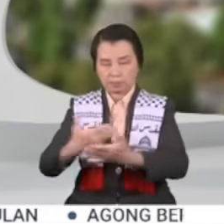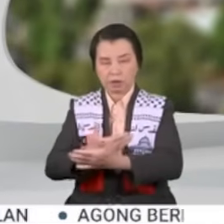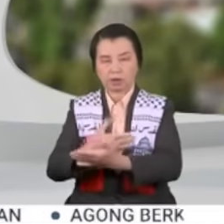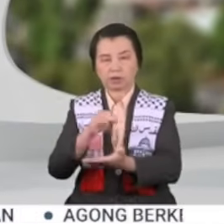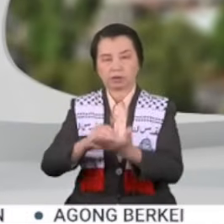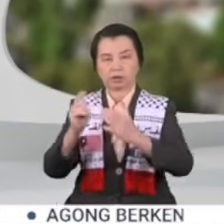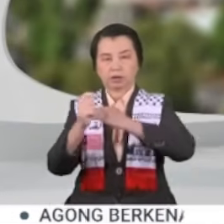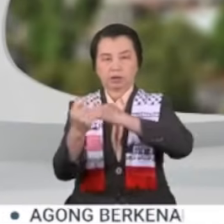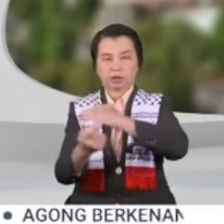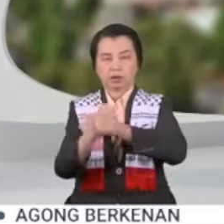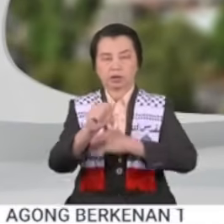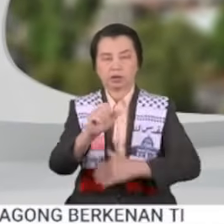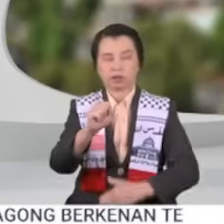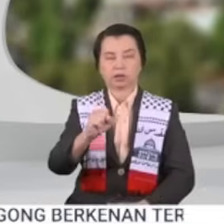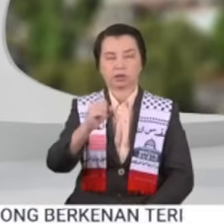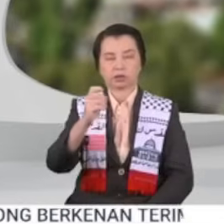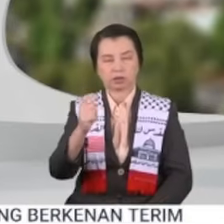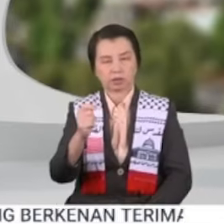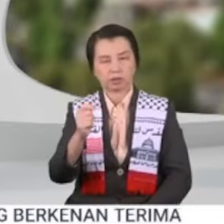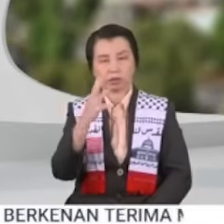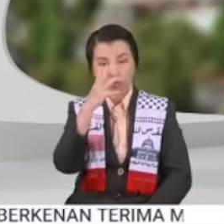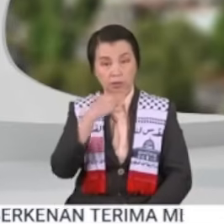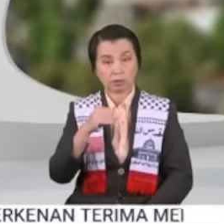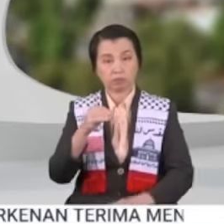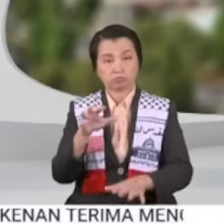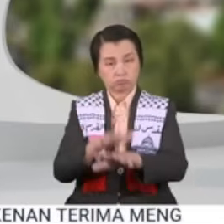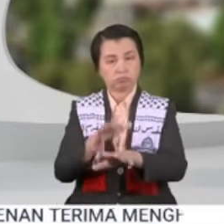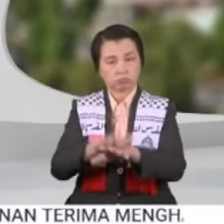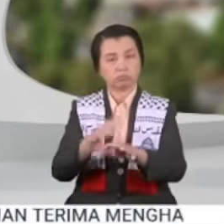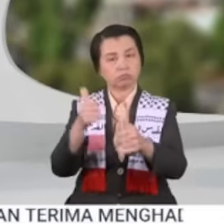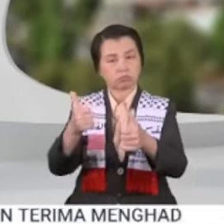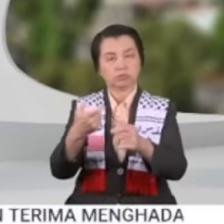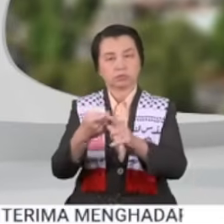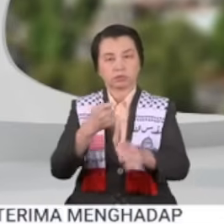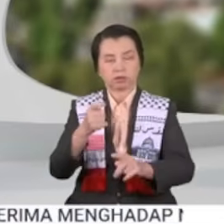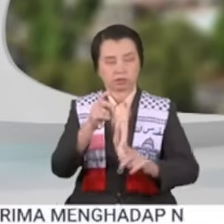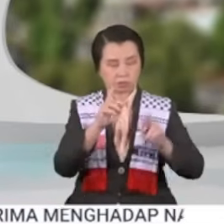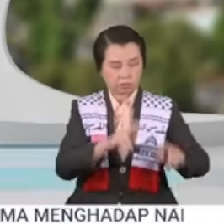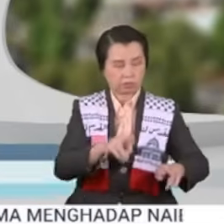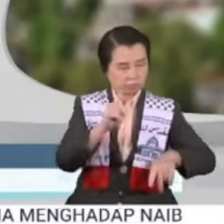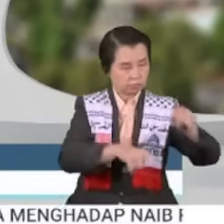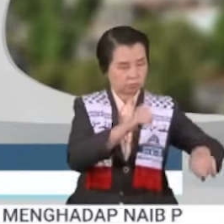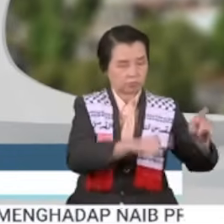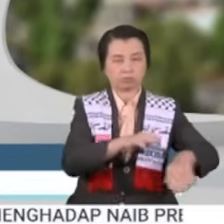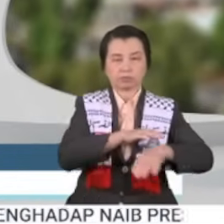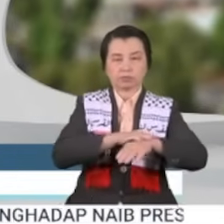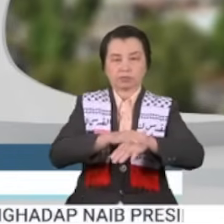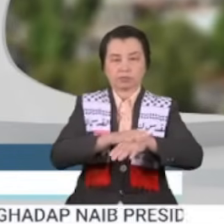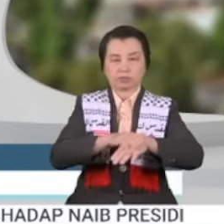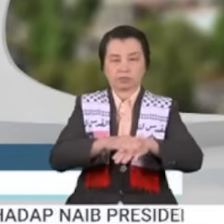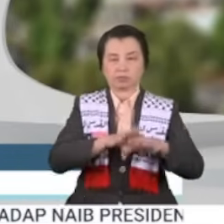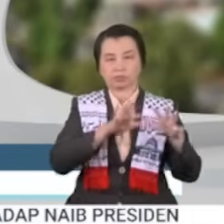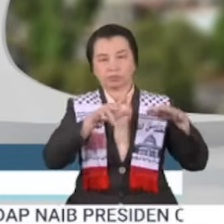u di taman as Seremban mendapat sambutan menggalakkan daripada pengunjung pelbagai